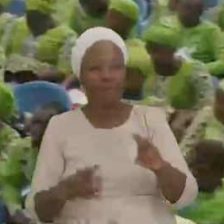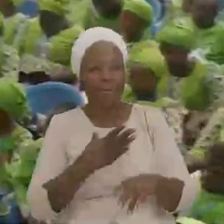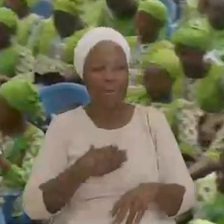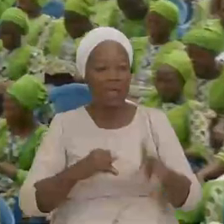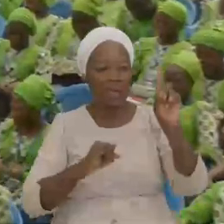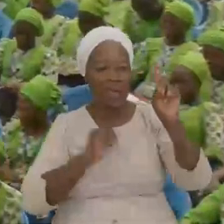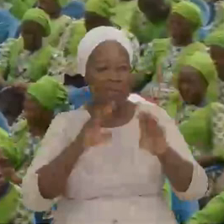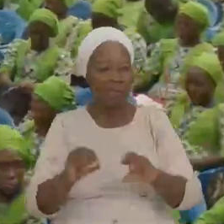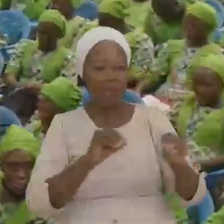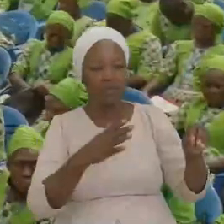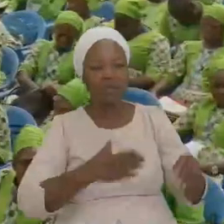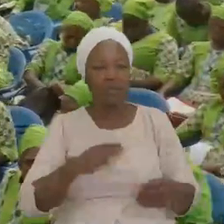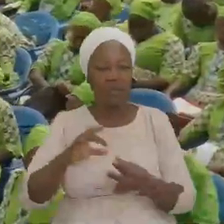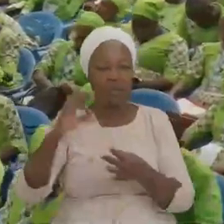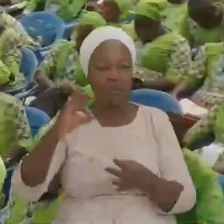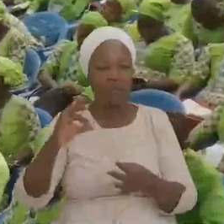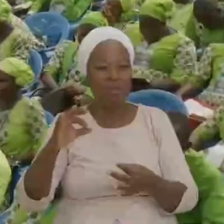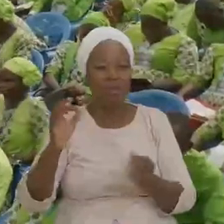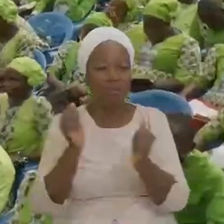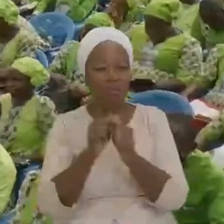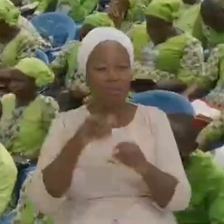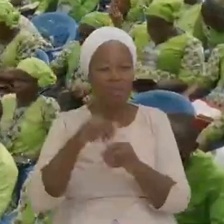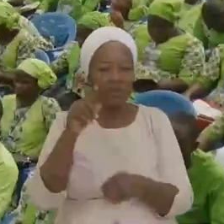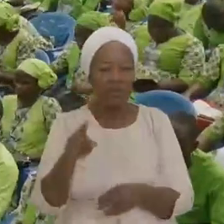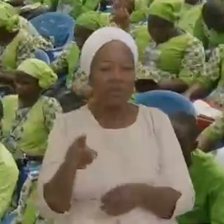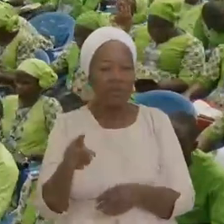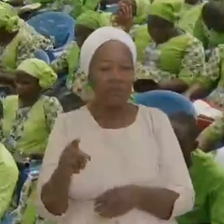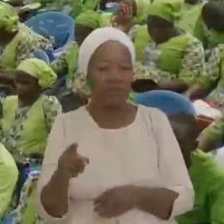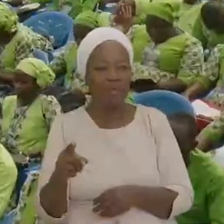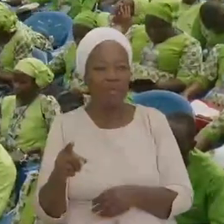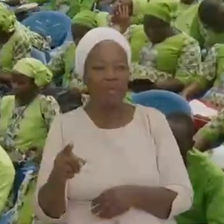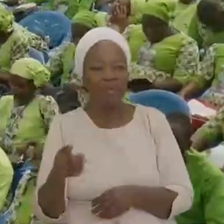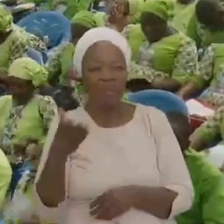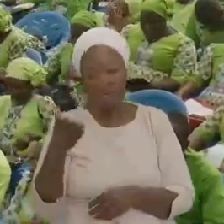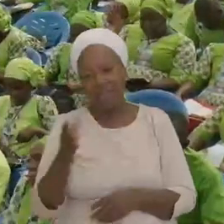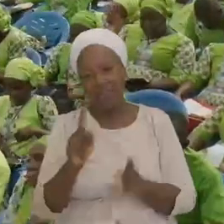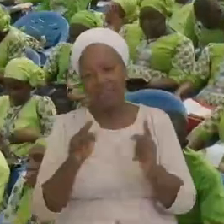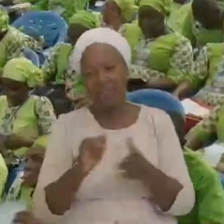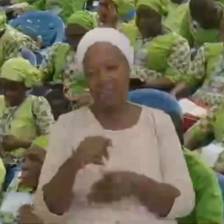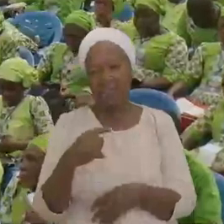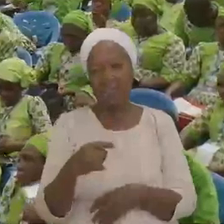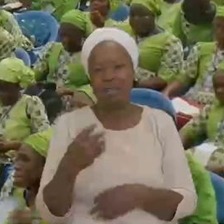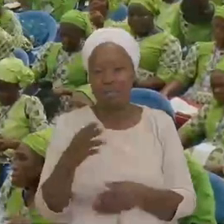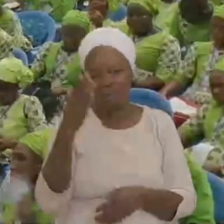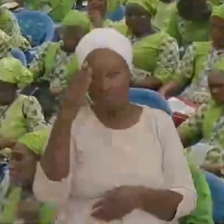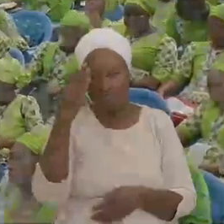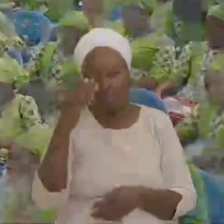Dans le verset 27, je mettrai mon esprit en vous.